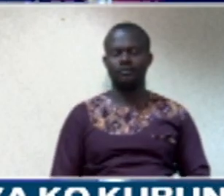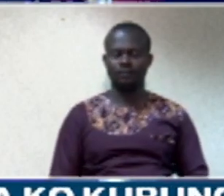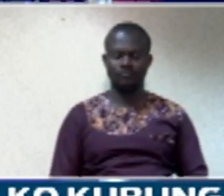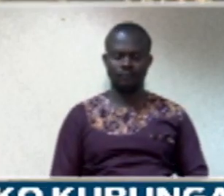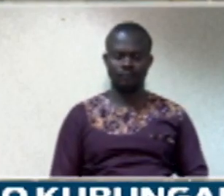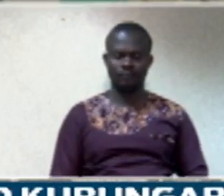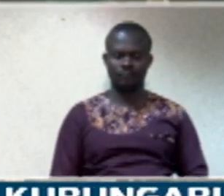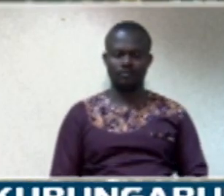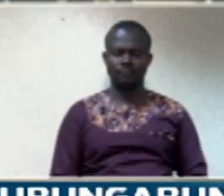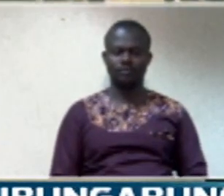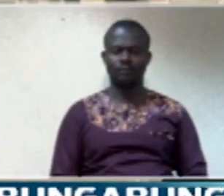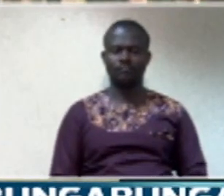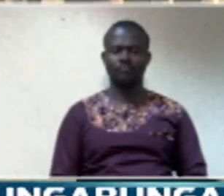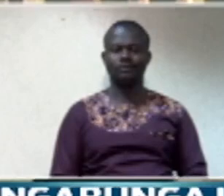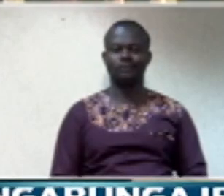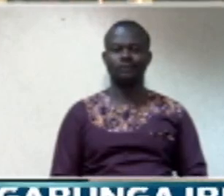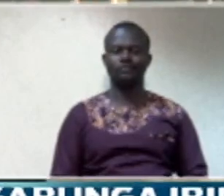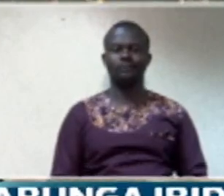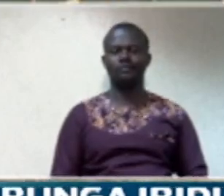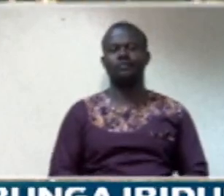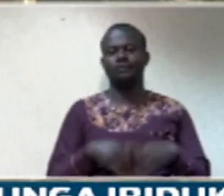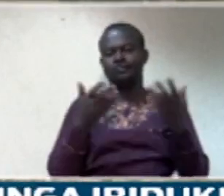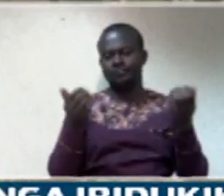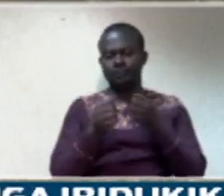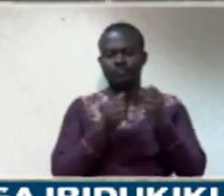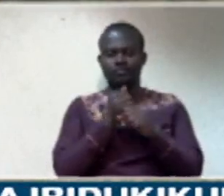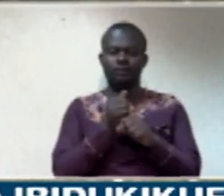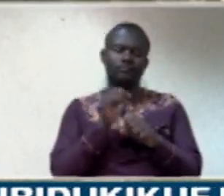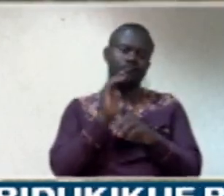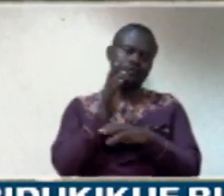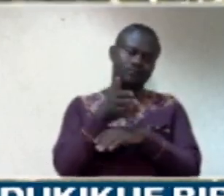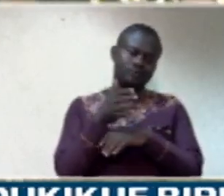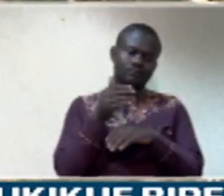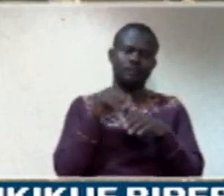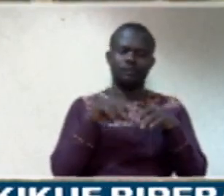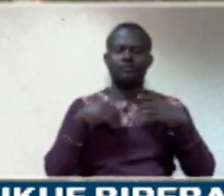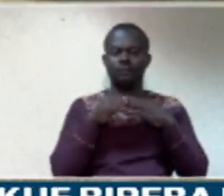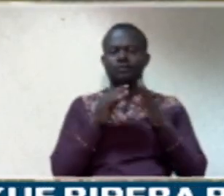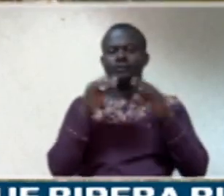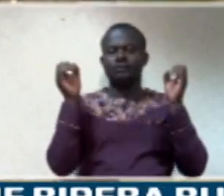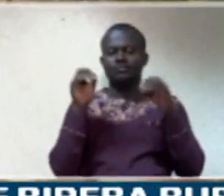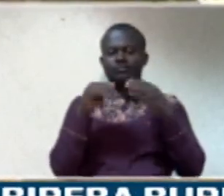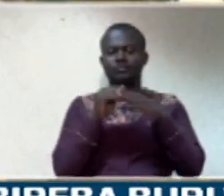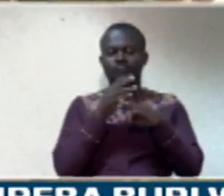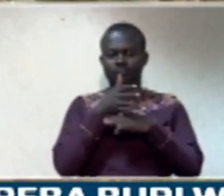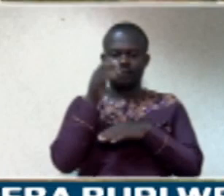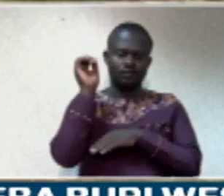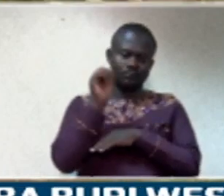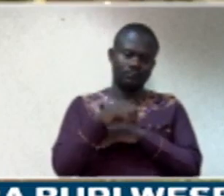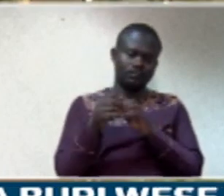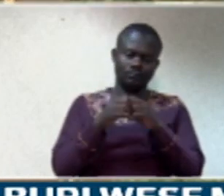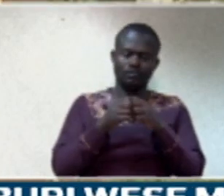barakomeza. Uko imyaka ishira niko batuye urwa mukuru w'u Rwanda Kigali barushaho kwiyongera ndetse bikaba biteganyijwe ko